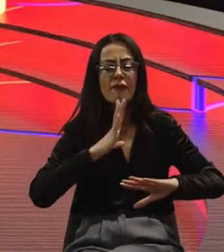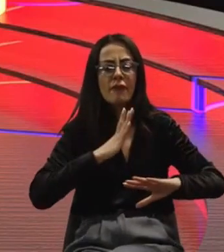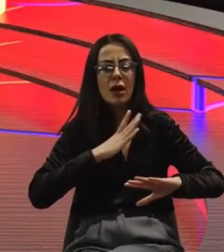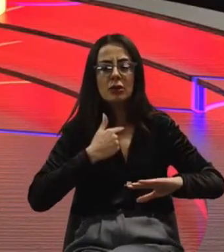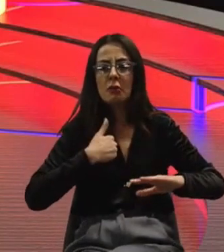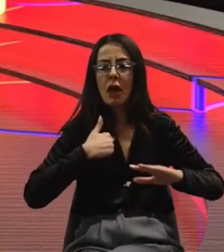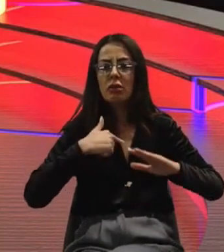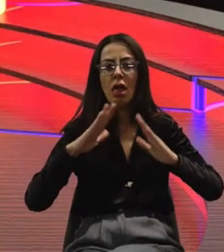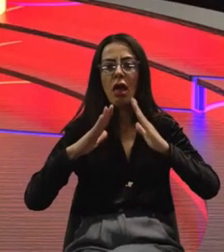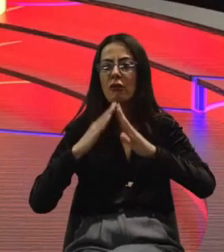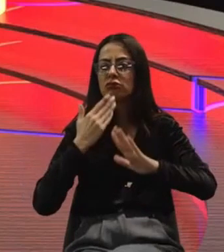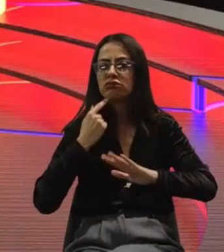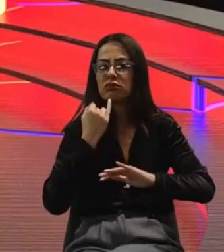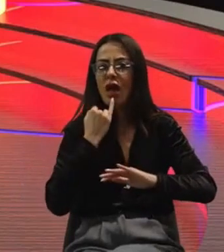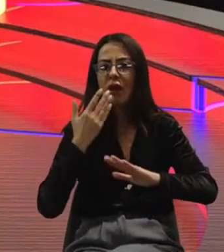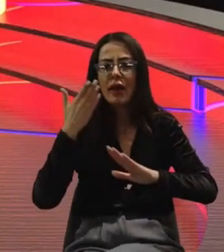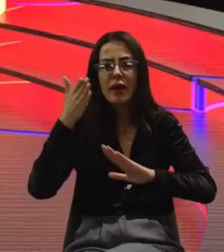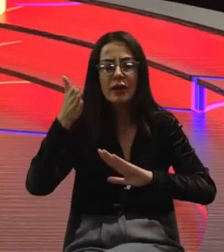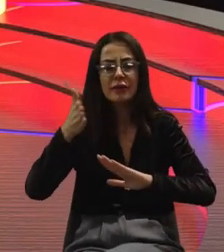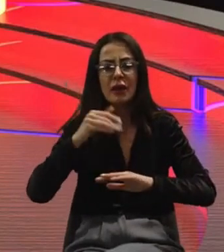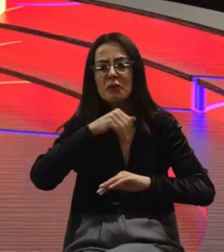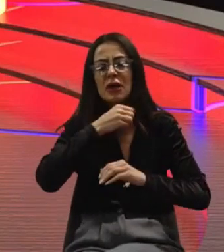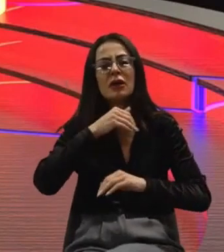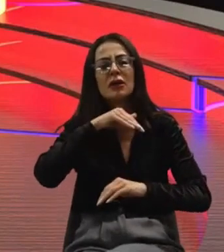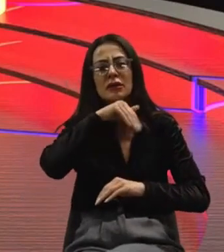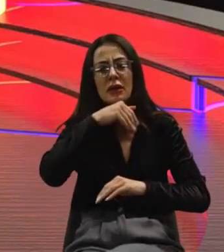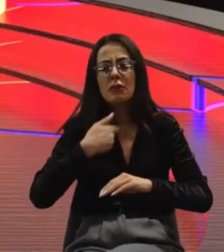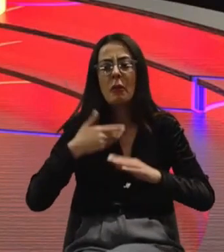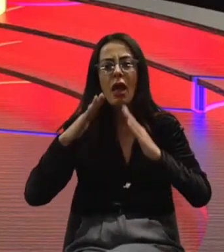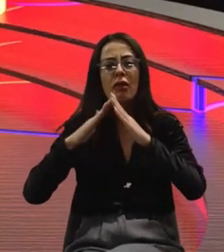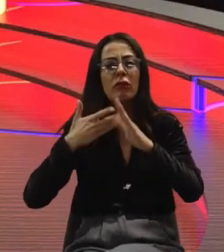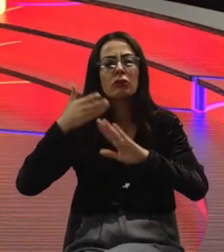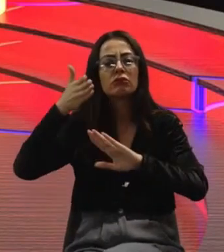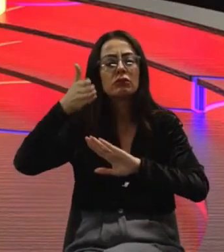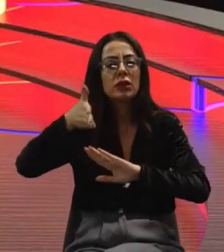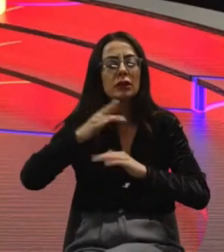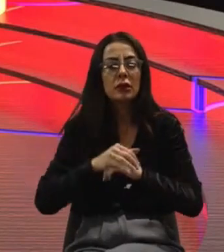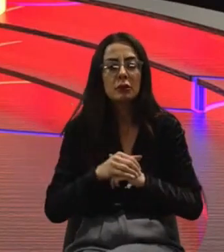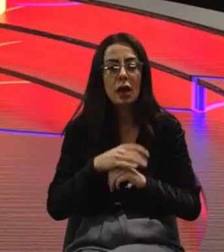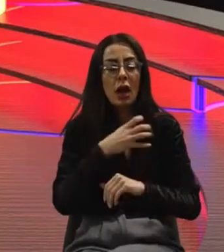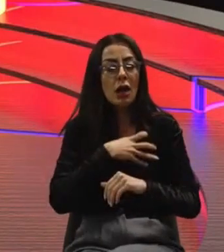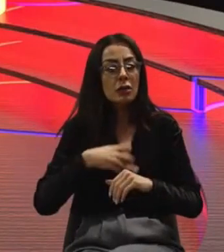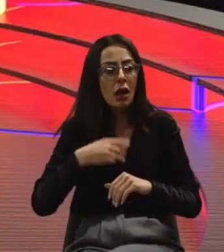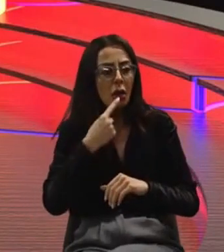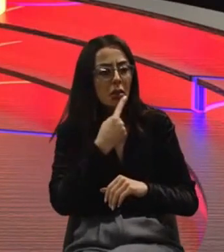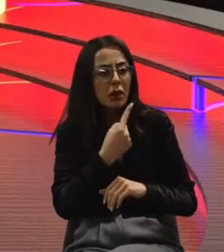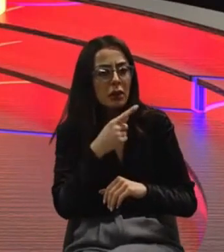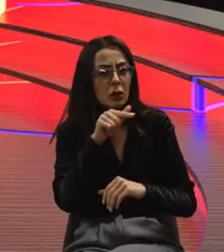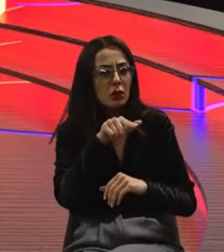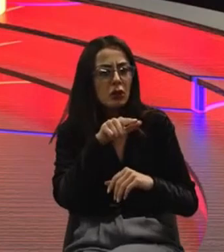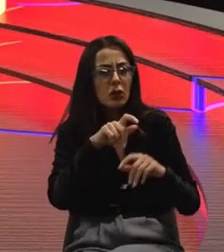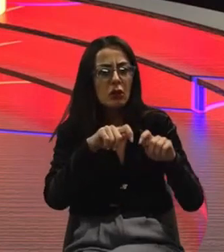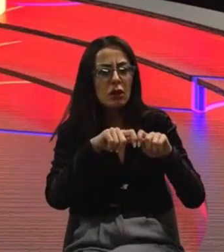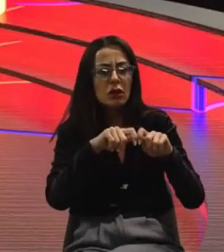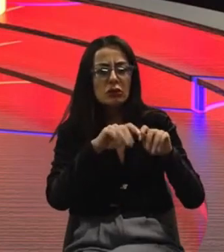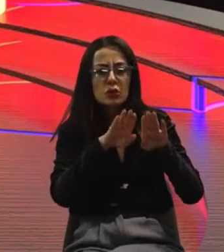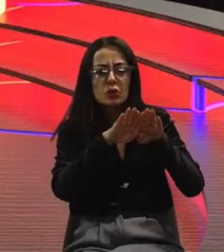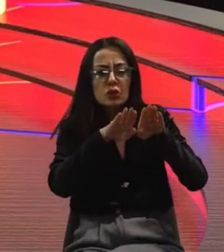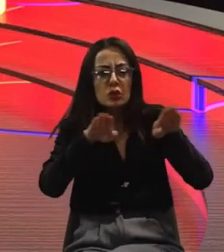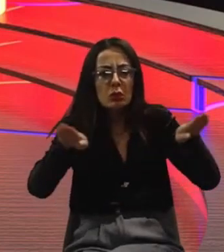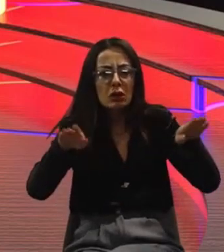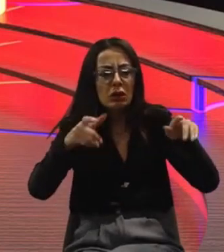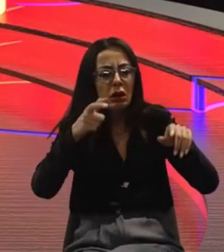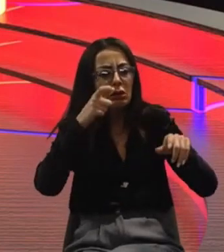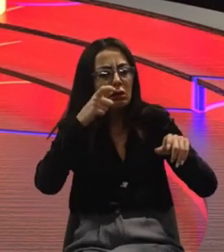evindeyiz çok severdim onlara gitmeyi Annem dedi ki Aman dur dedi olur dedi tak yok